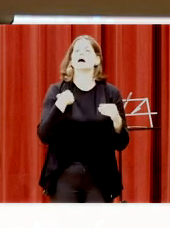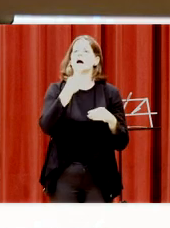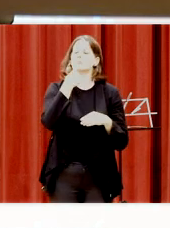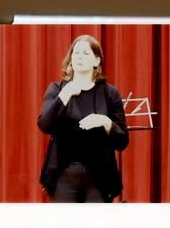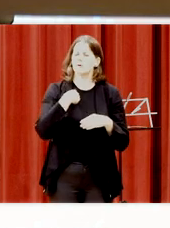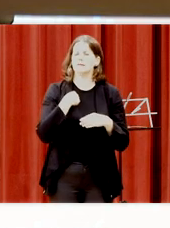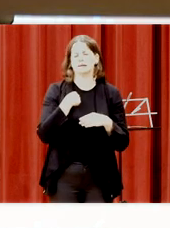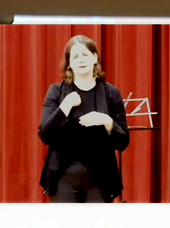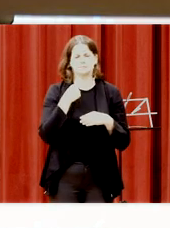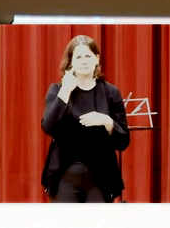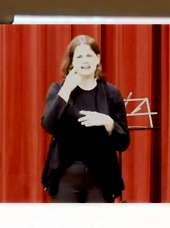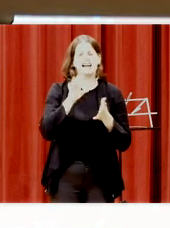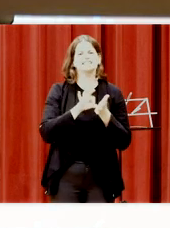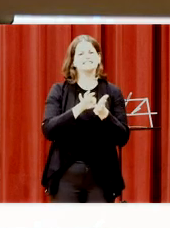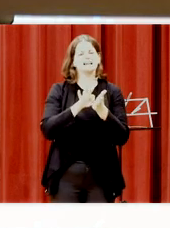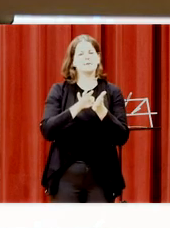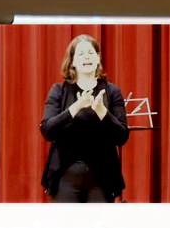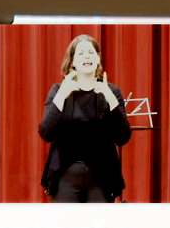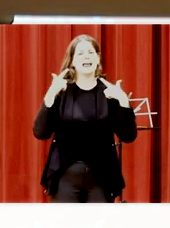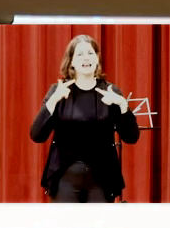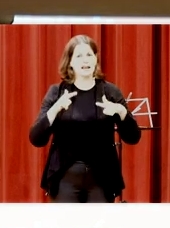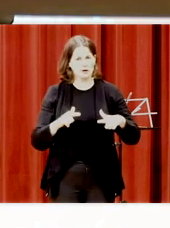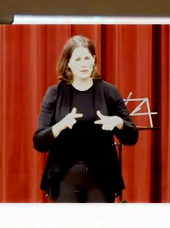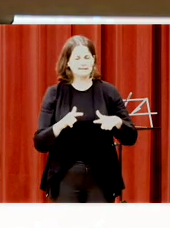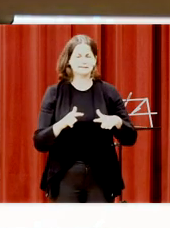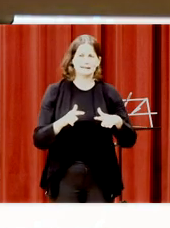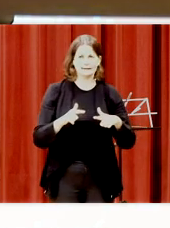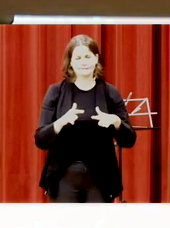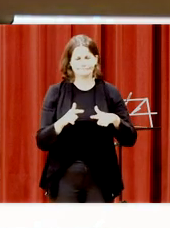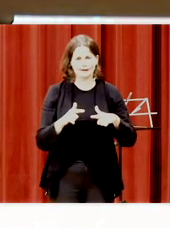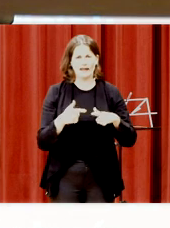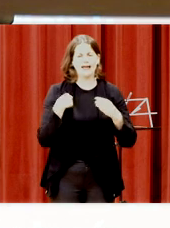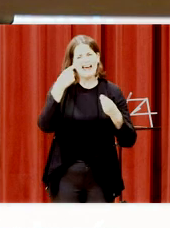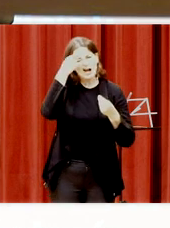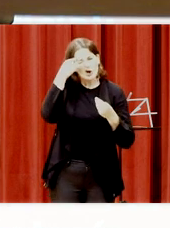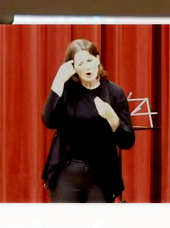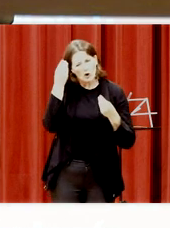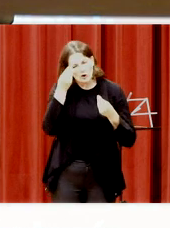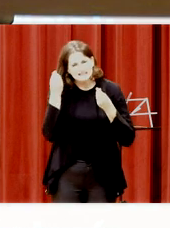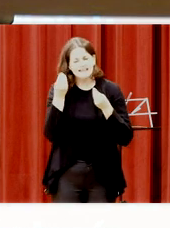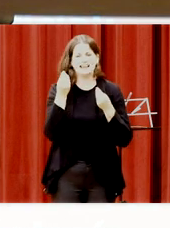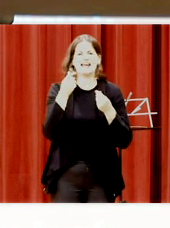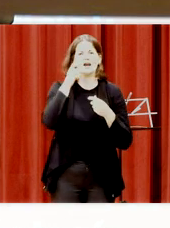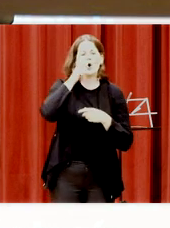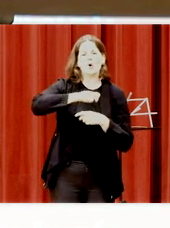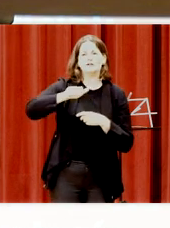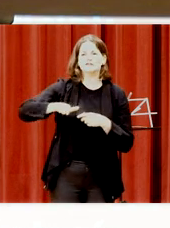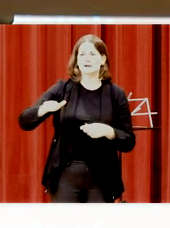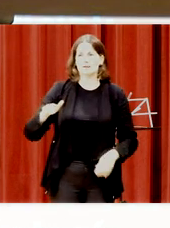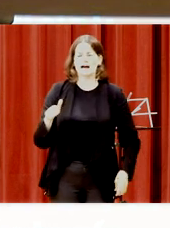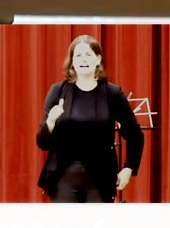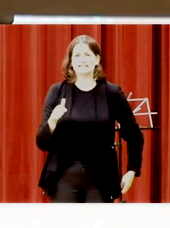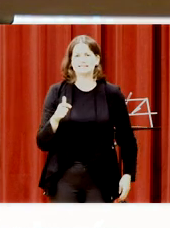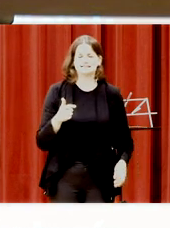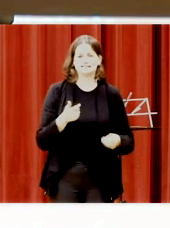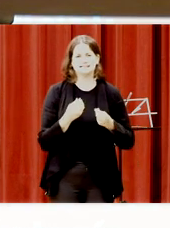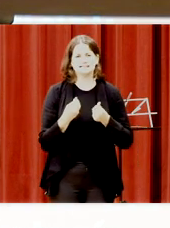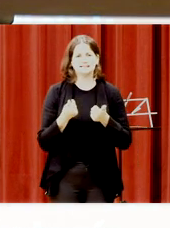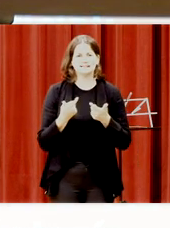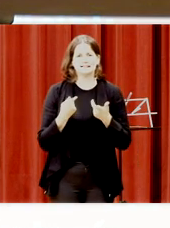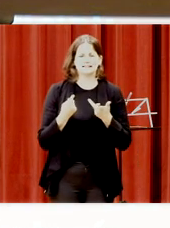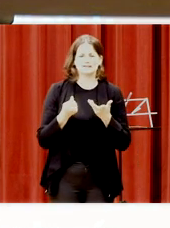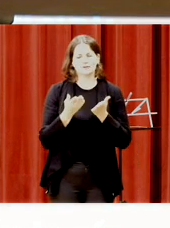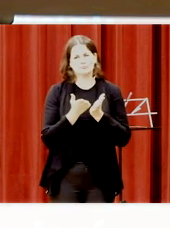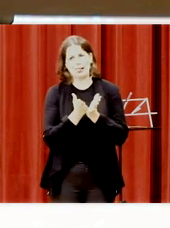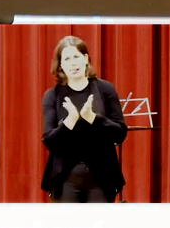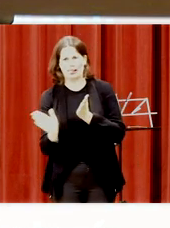està... És una mica biaixat de gènere. Hauria de ser la humanitat. I on demanda persona, no manda